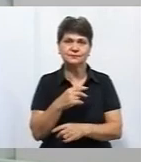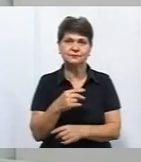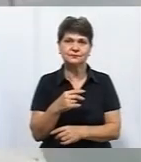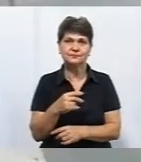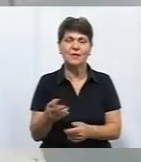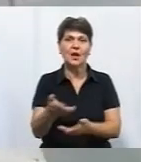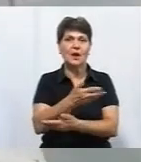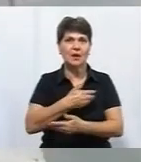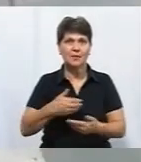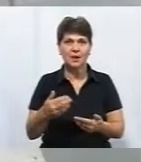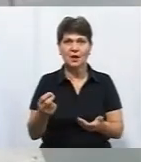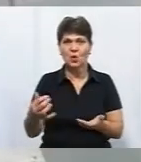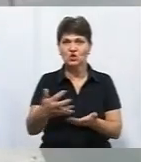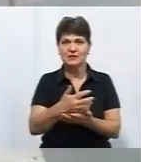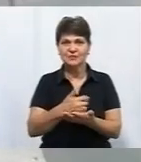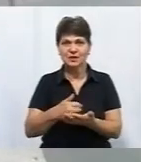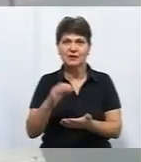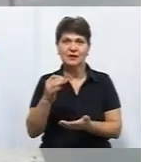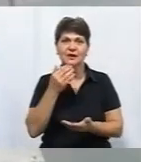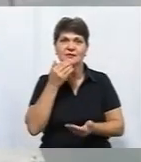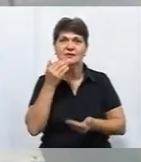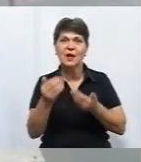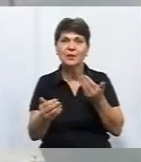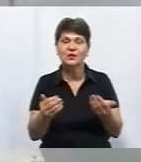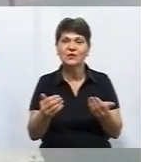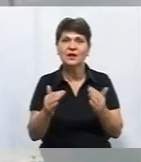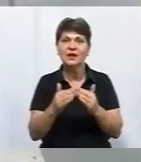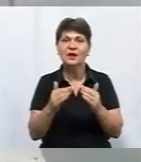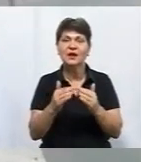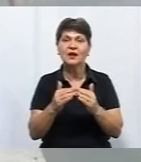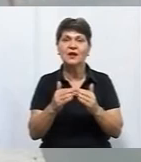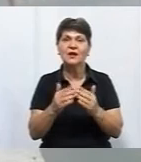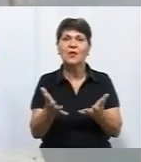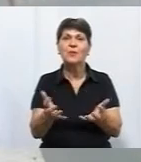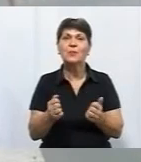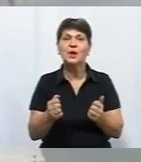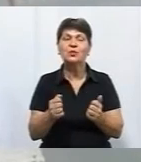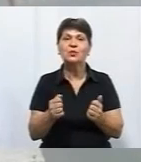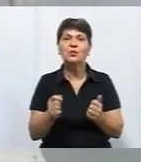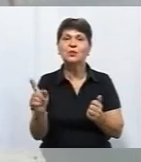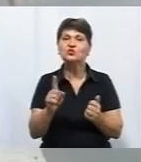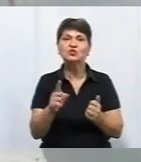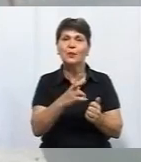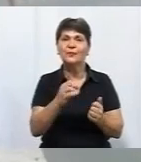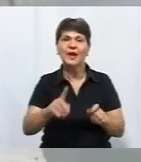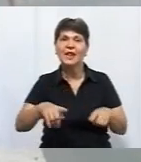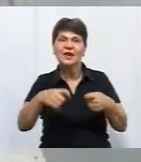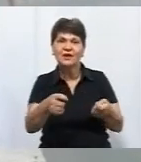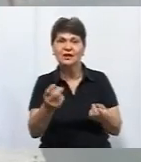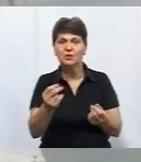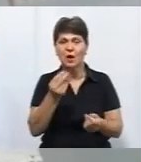Ми збирали кошти і запитували саме в притулках, що їм потрібно, щоб не давати гроші, а приносити